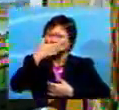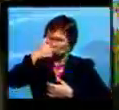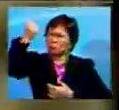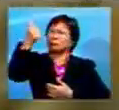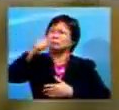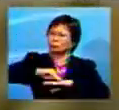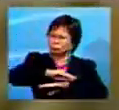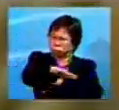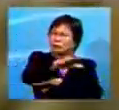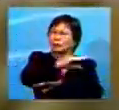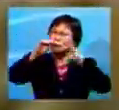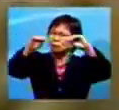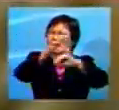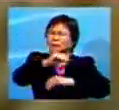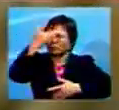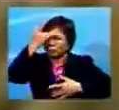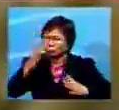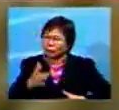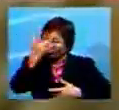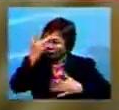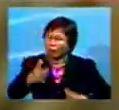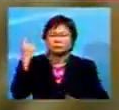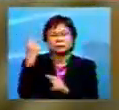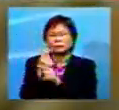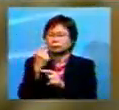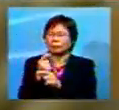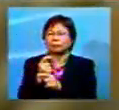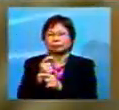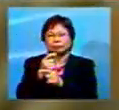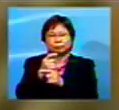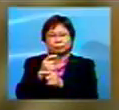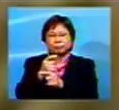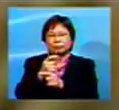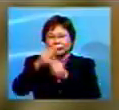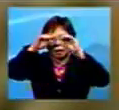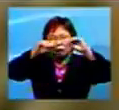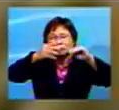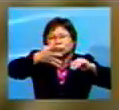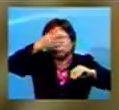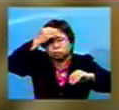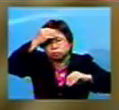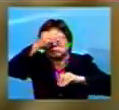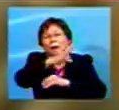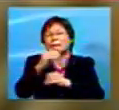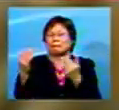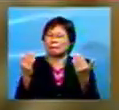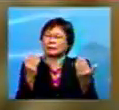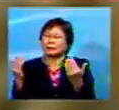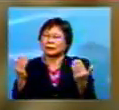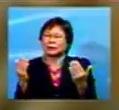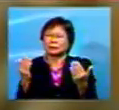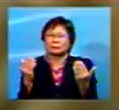kerana pesakit akan lebih mampu mengekalkan maklumat-maklumat yang telah diberi berbanding dengan